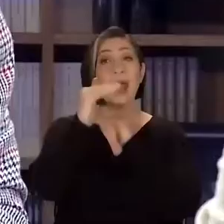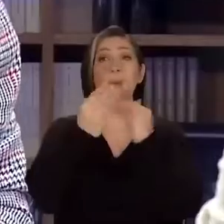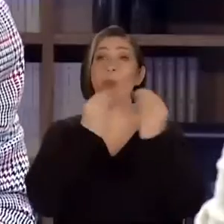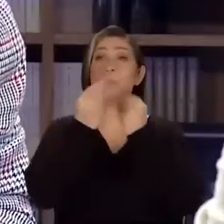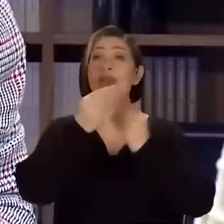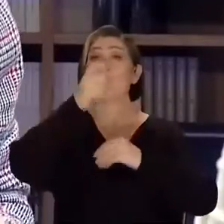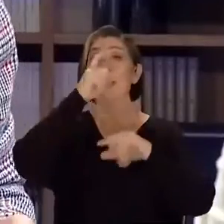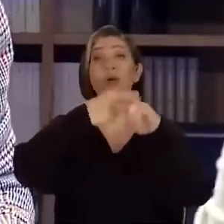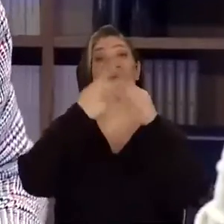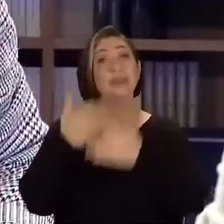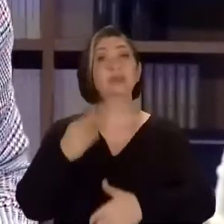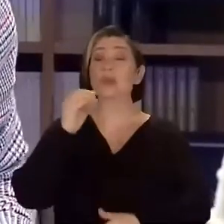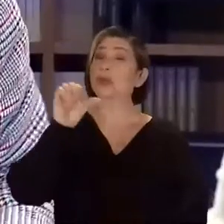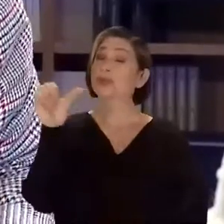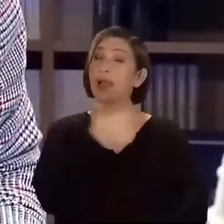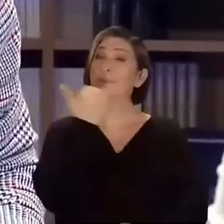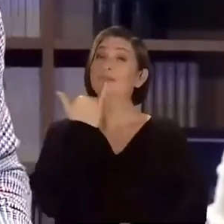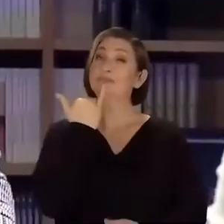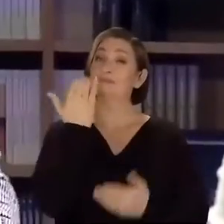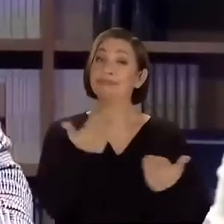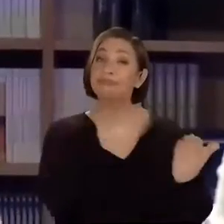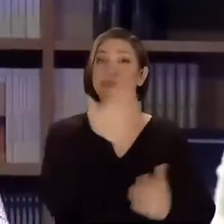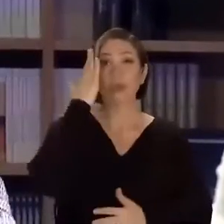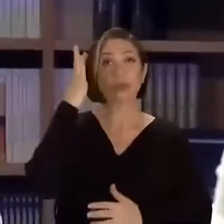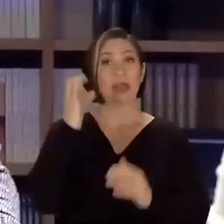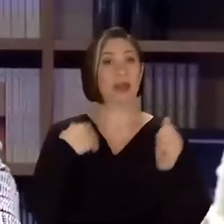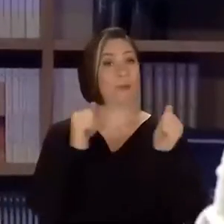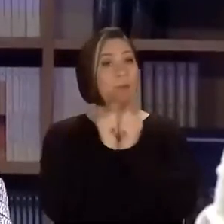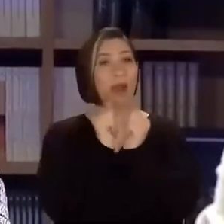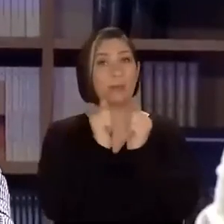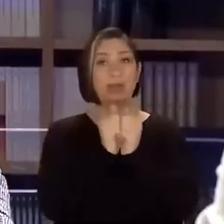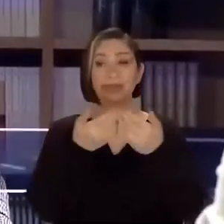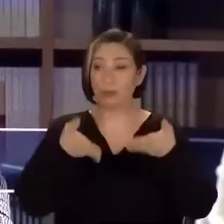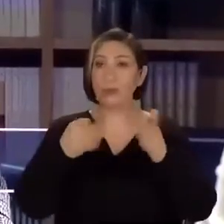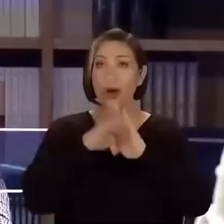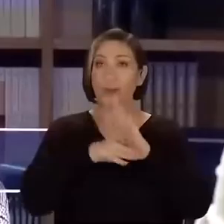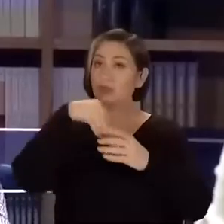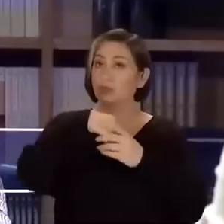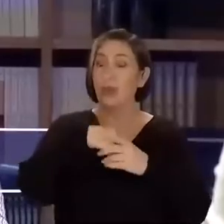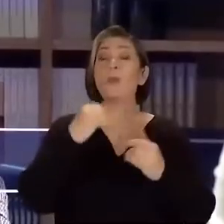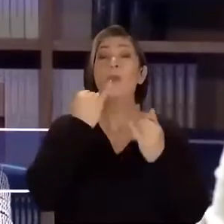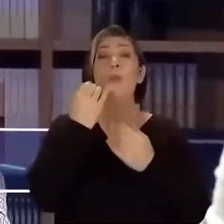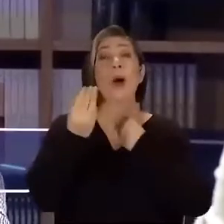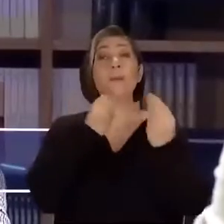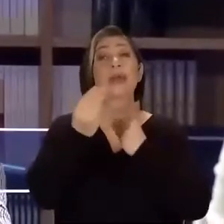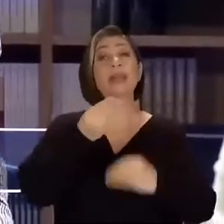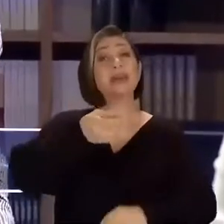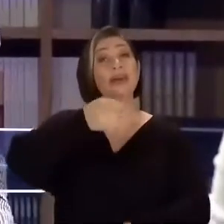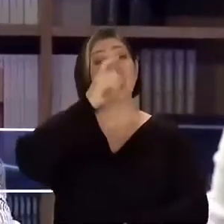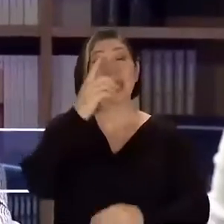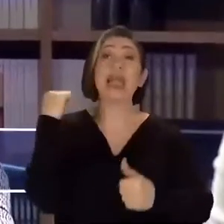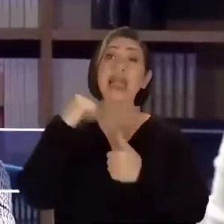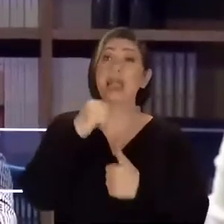Muhabbet Kralı'na hoş geldiniz. Çok değerli konuklarım, çok değerli uzmanlarla beraber gerçekleştiriyoruz bu programı. Muhabbet Kralı'nda bugün yine